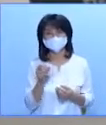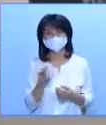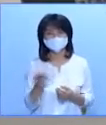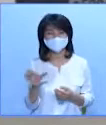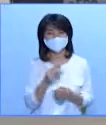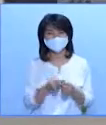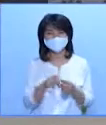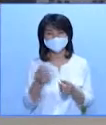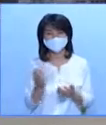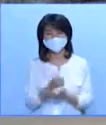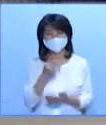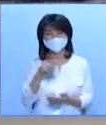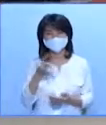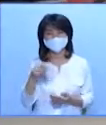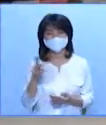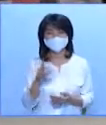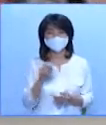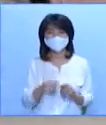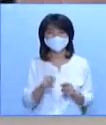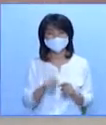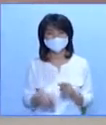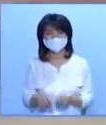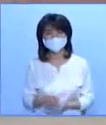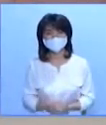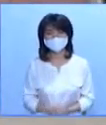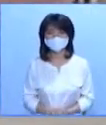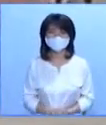жеке сәйкестендіру нөмірі арқылы тексереді.